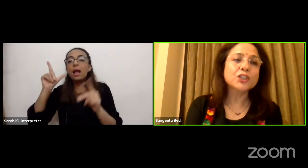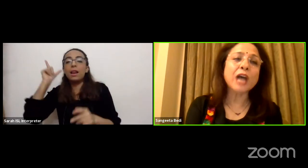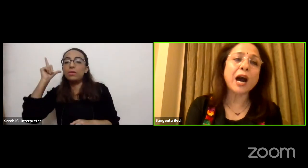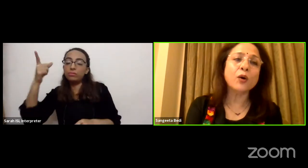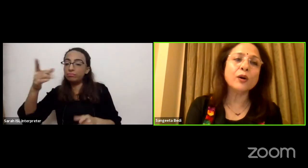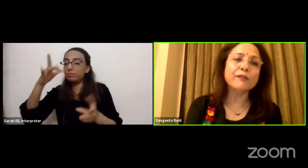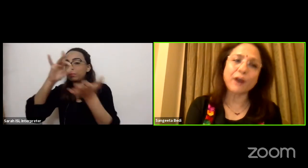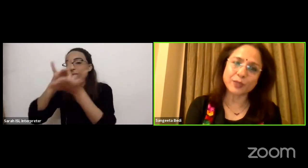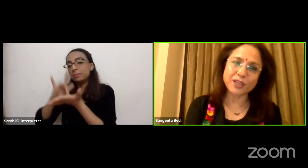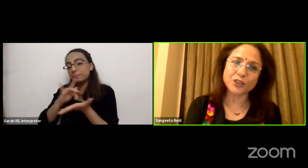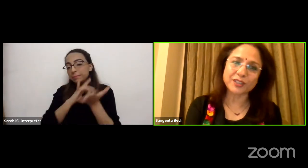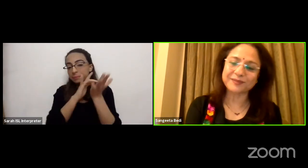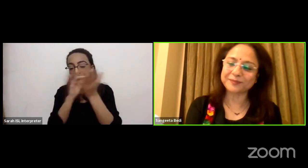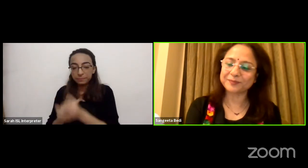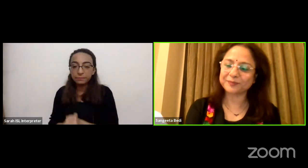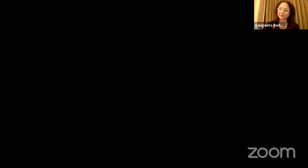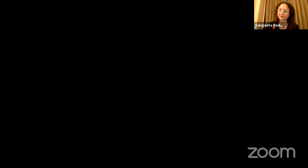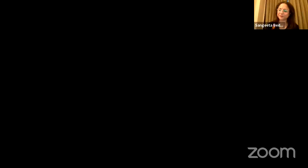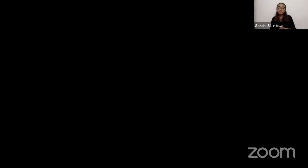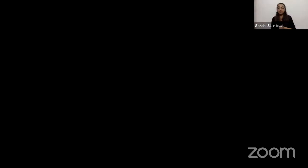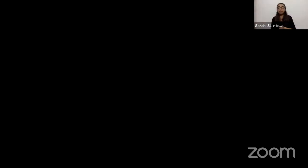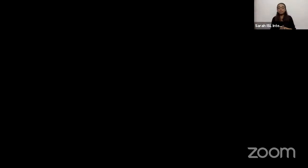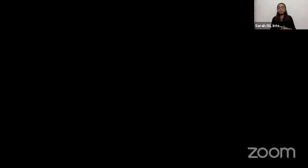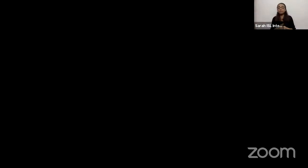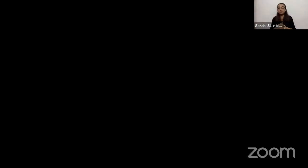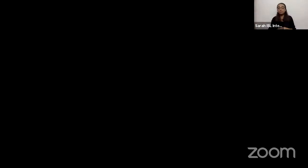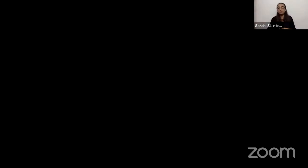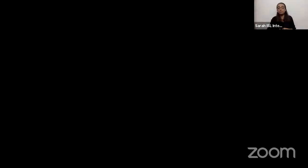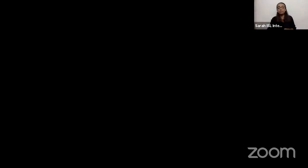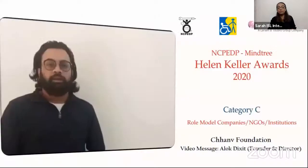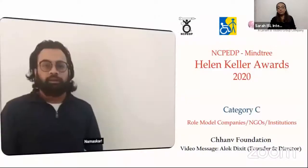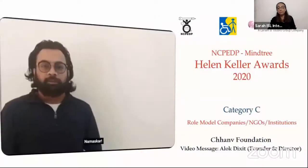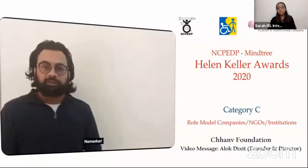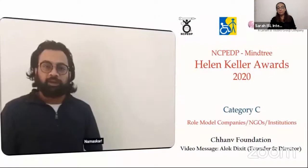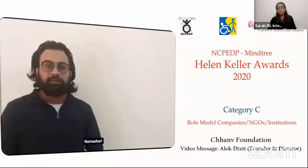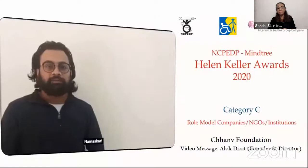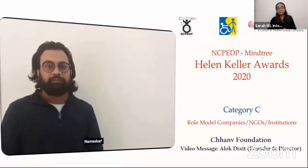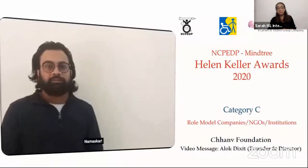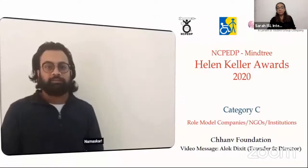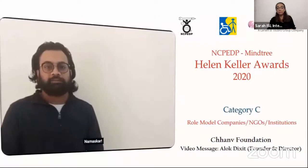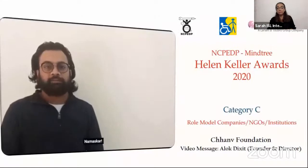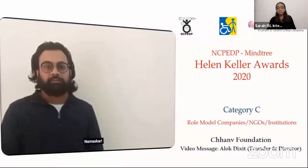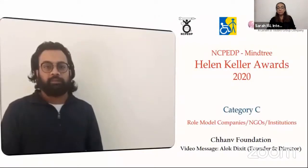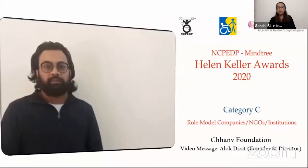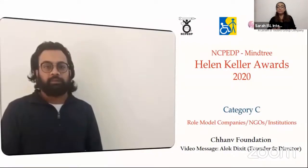and gentlemen, Chao Foundation. नमस्कार।